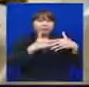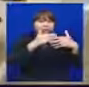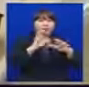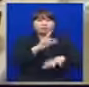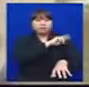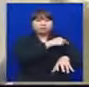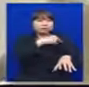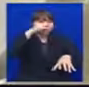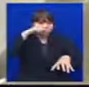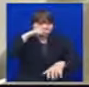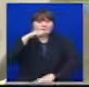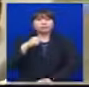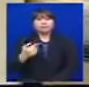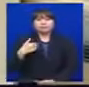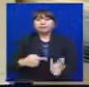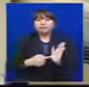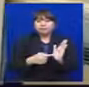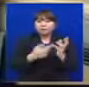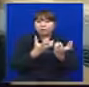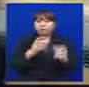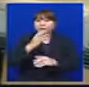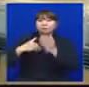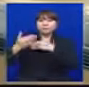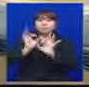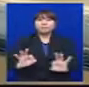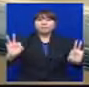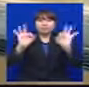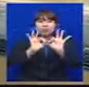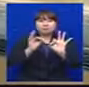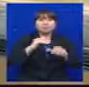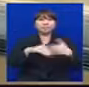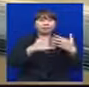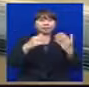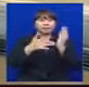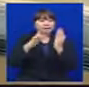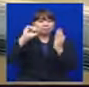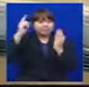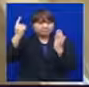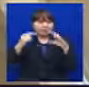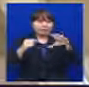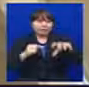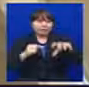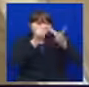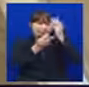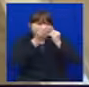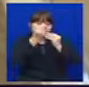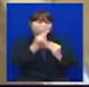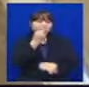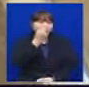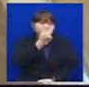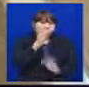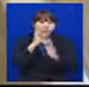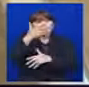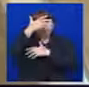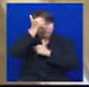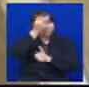าธารณสุขไทยโดยแสดงผลงานสำคัญในอดีตและพัฒนาการนวัตกรรมใหม่เป็นแหล่งศึกษาดูงานของการศึกษาและผู้สนใจ